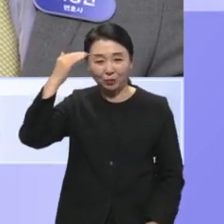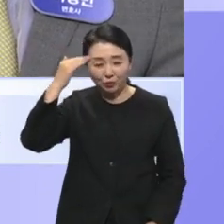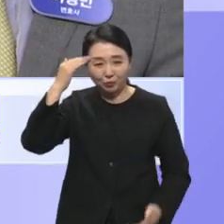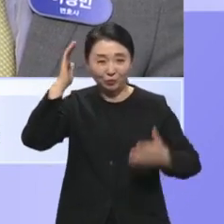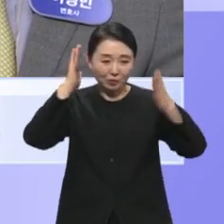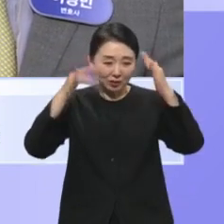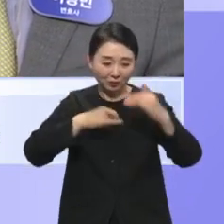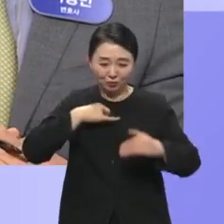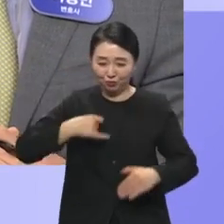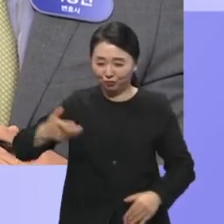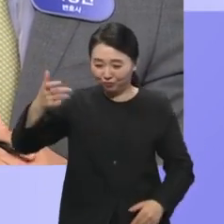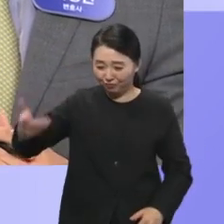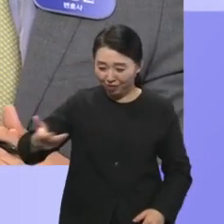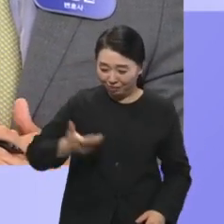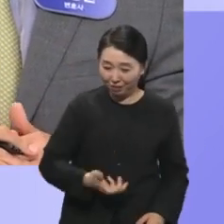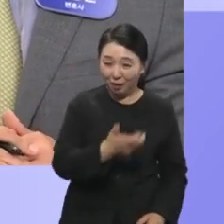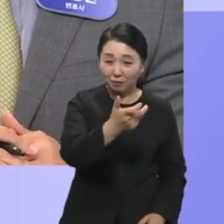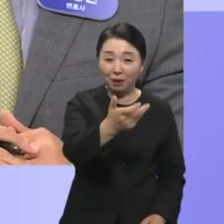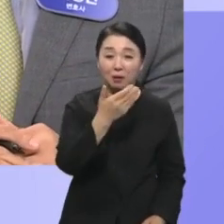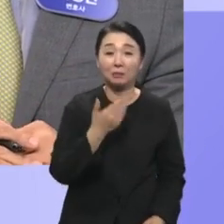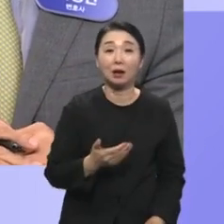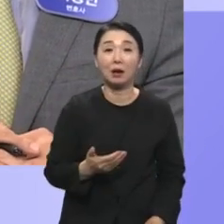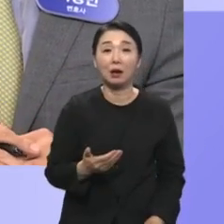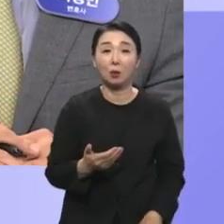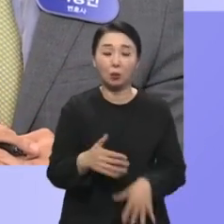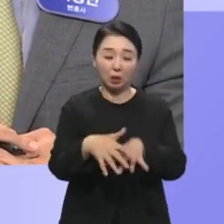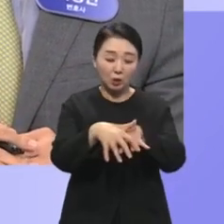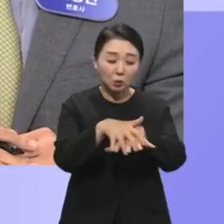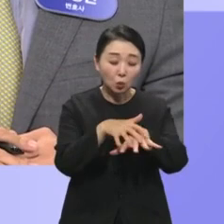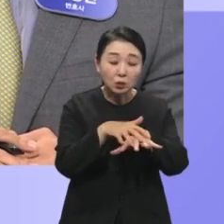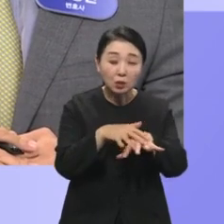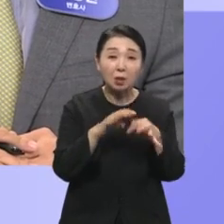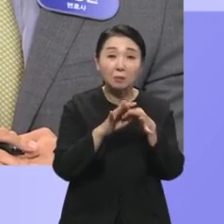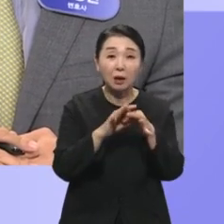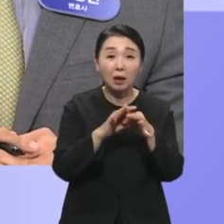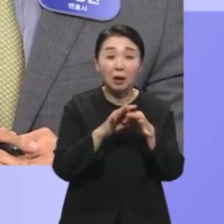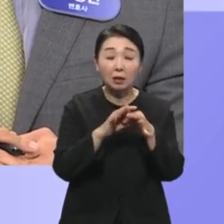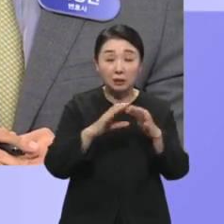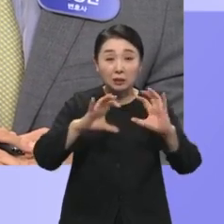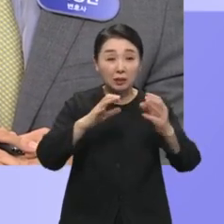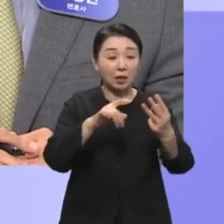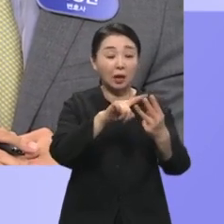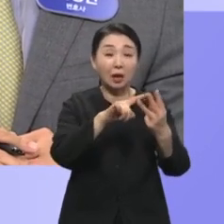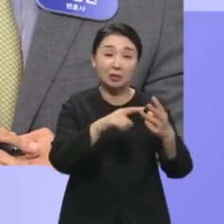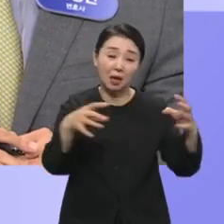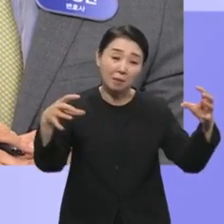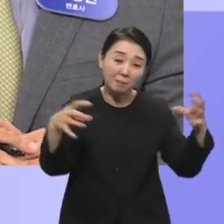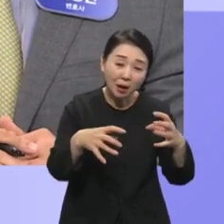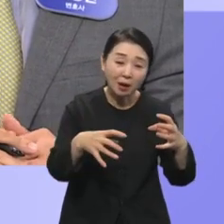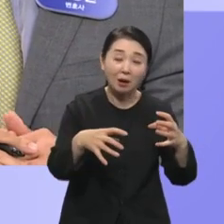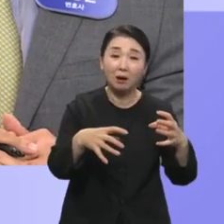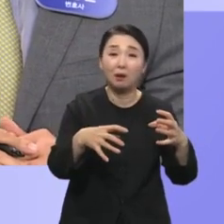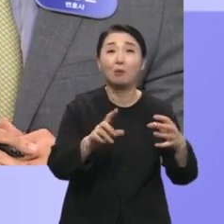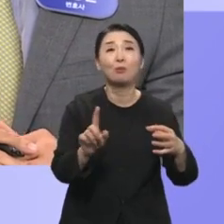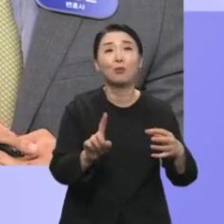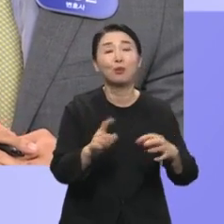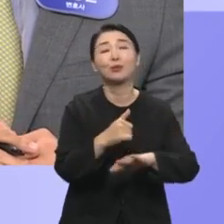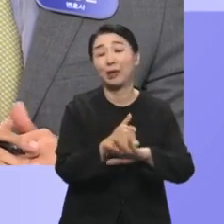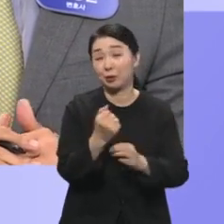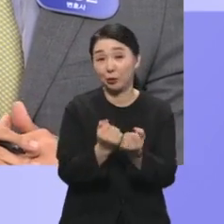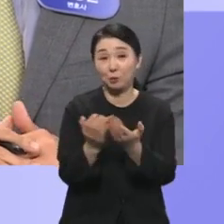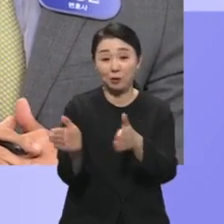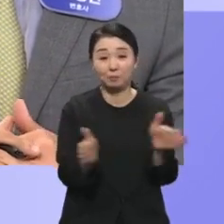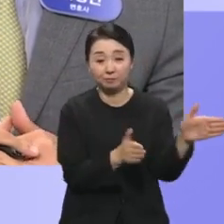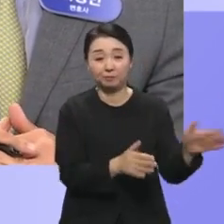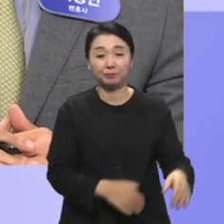요약이 됩니다 자 그야말로이 조직 범죄란 건데이 삼각이 어떻게 협력했고 더 이따가 깊이 얘기를 해보고 일단 이렇게 해서 국내로